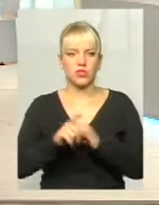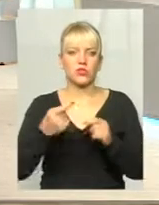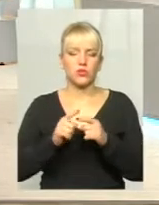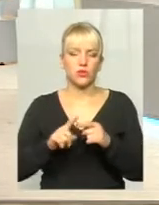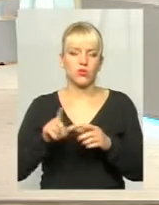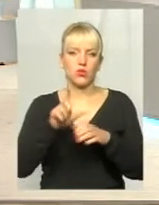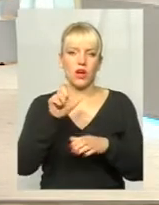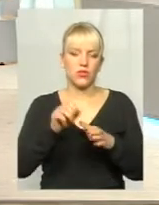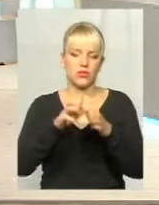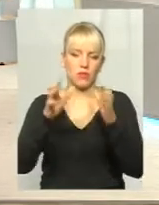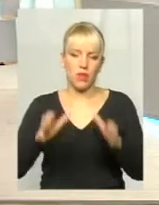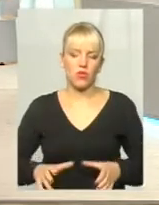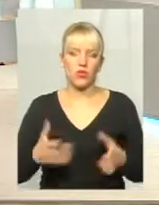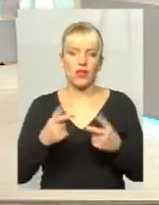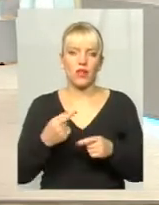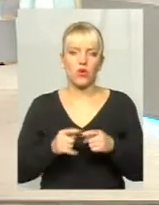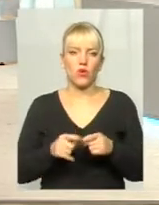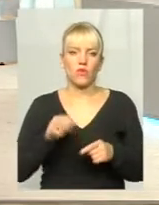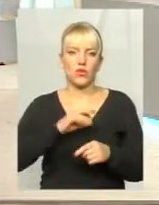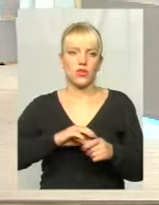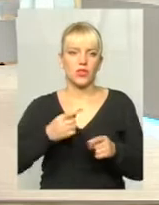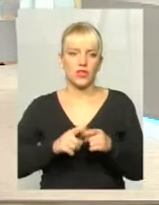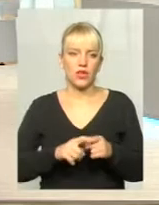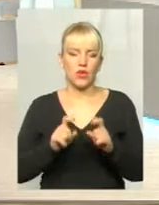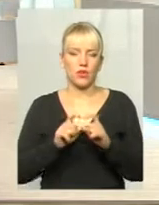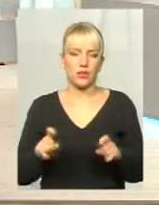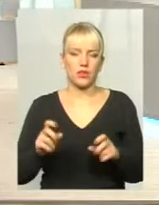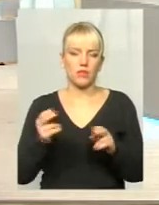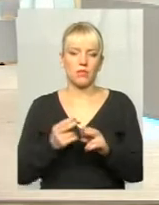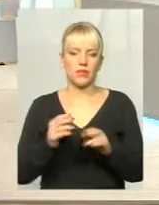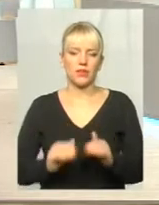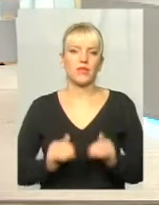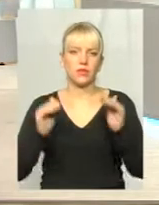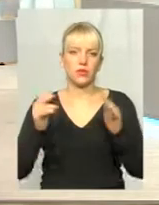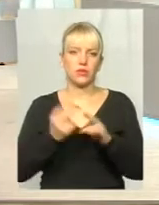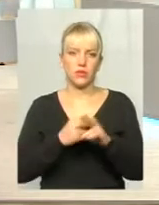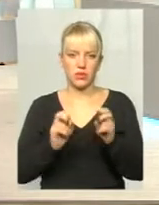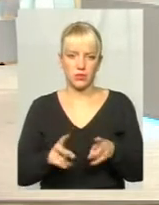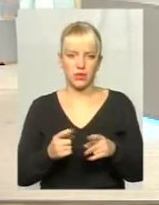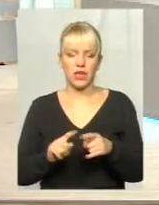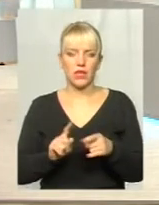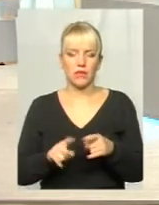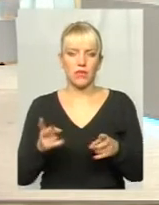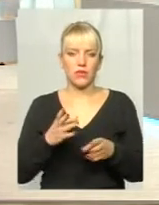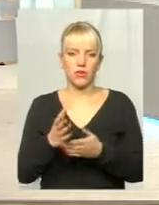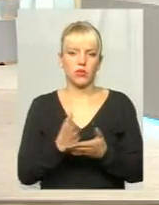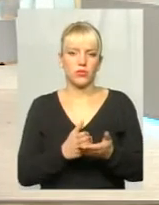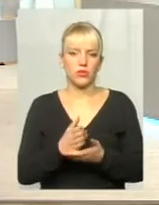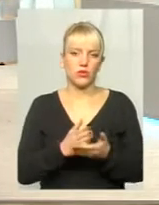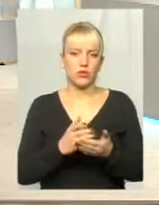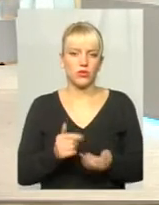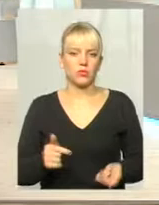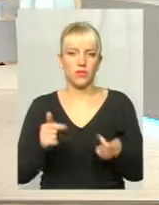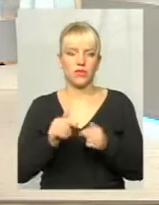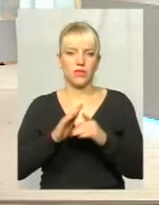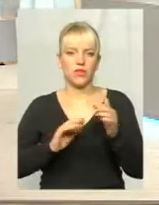балон, там, де його використовують, це є об'єкт підвищеної небезпеки. Об'єкти підвищеної небезпеки повинні обслуговувати відповідні